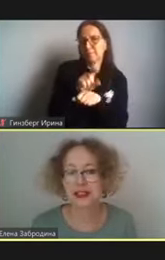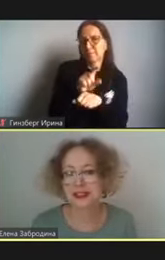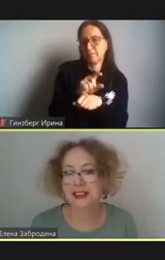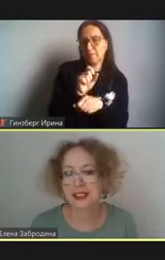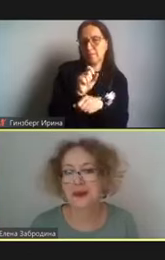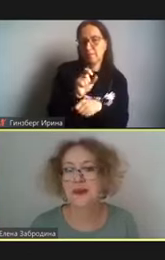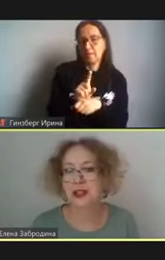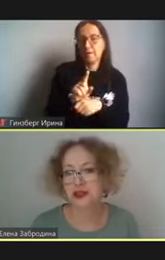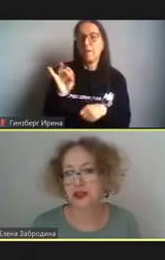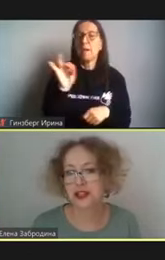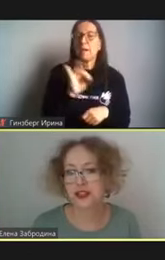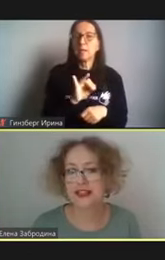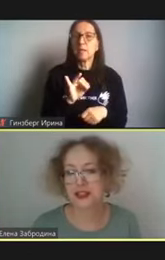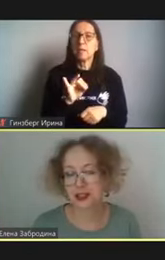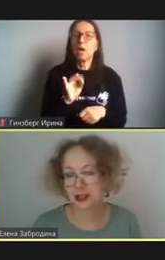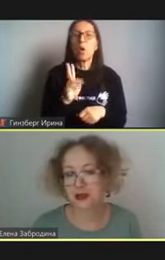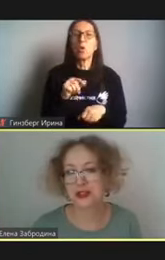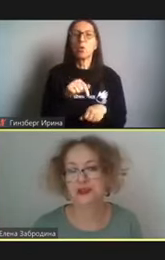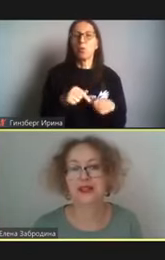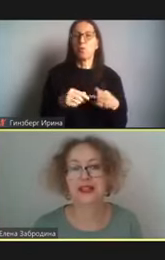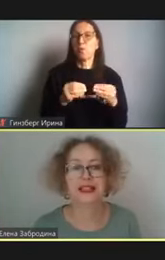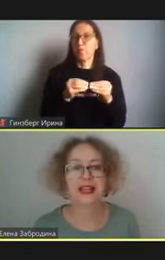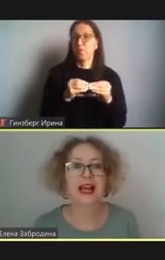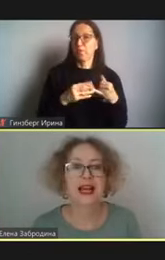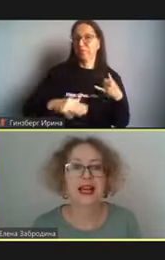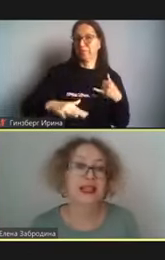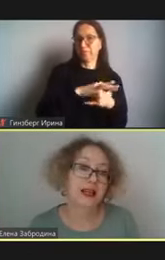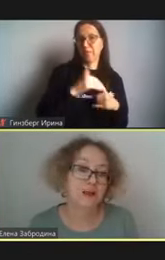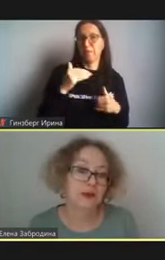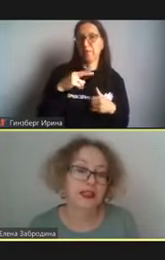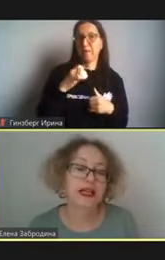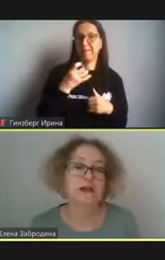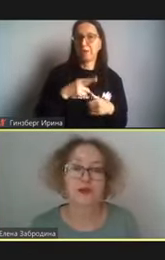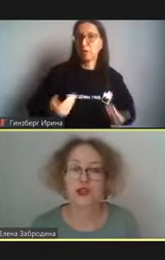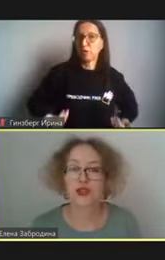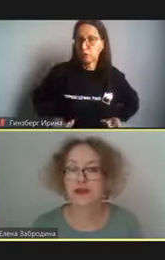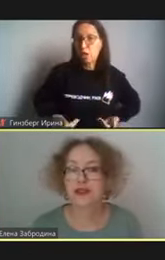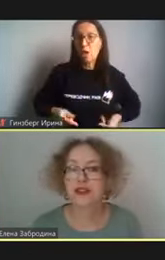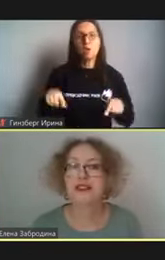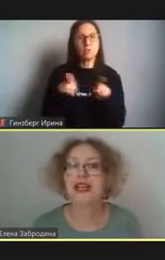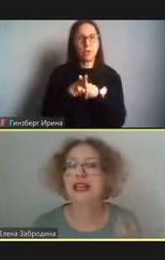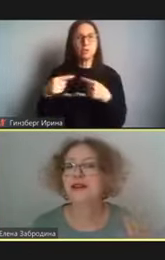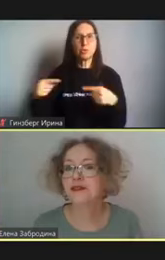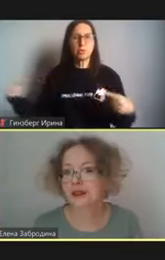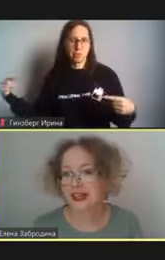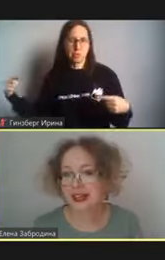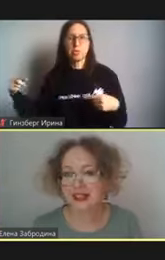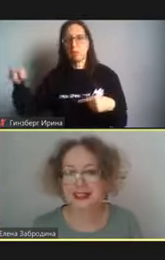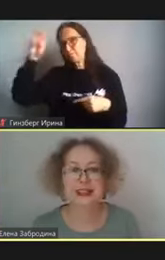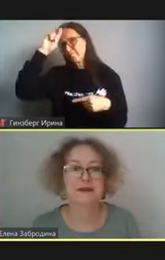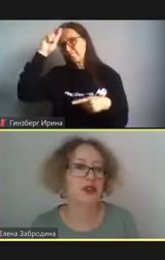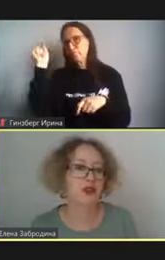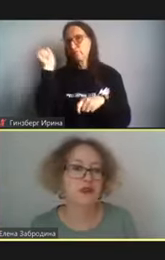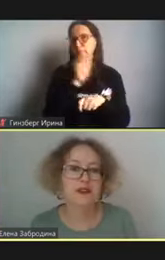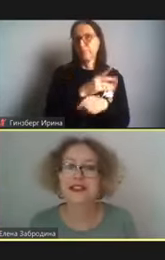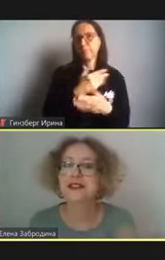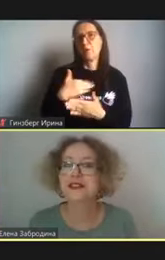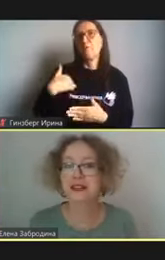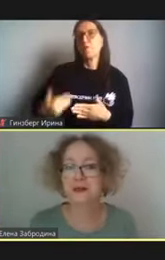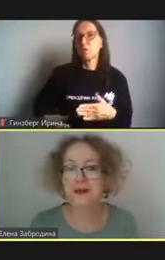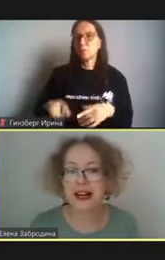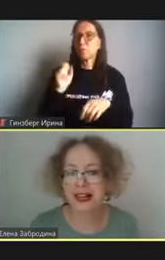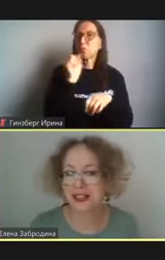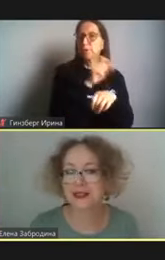не только те, кто жили на территории Фландрии. Их работы мы можем увидеть и во Франции, мы можем увидеть